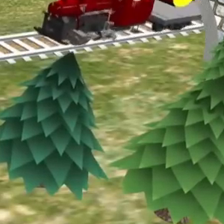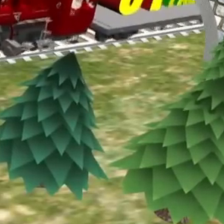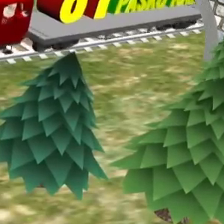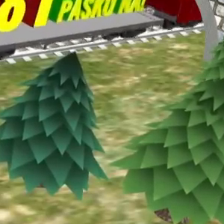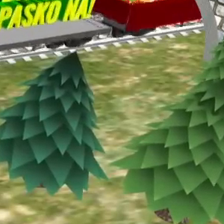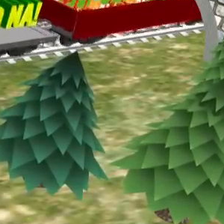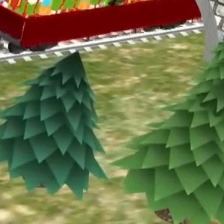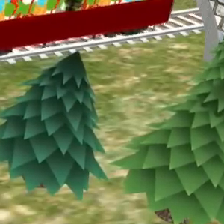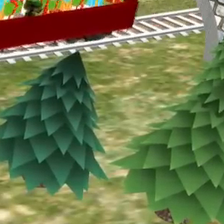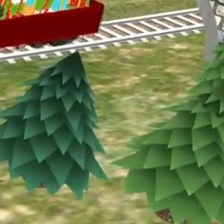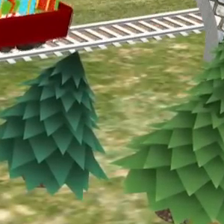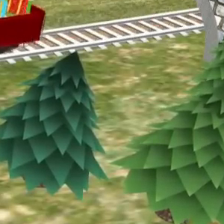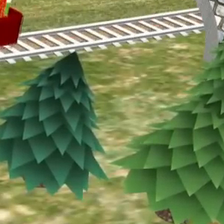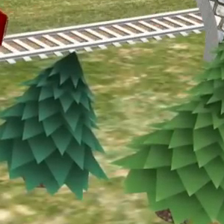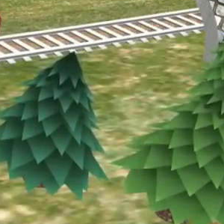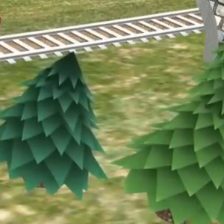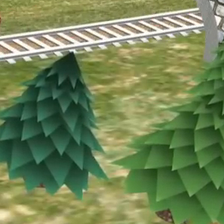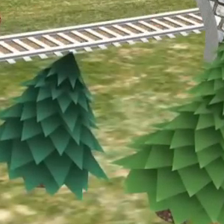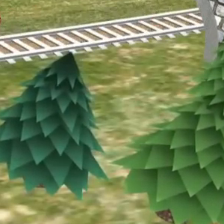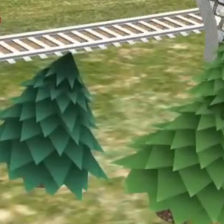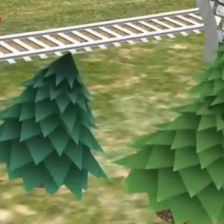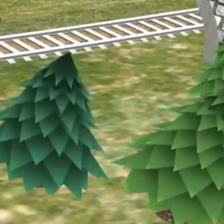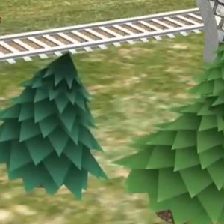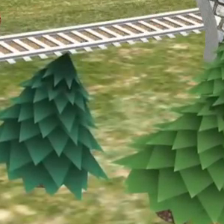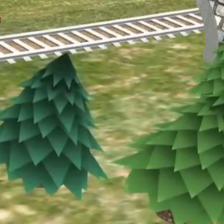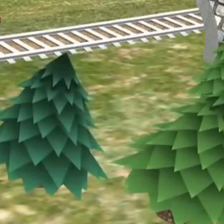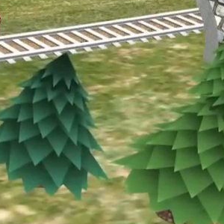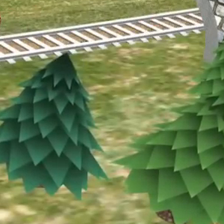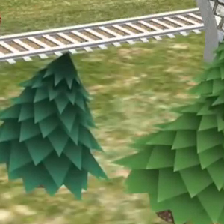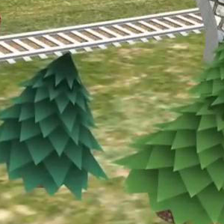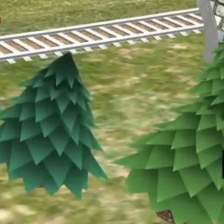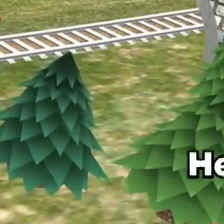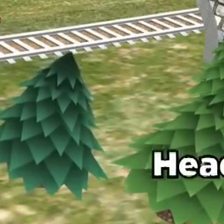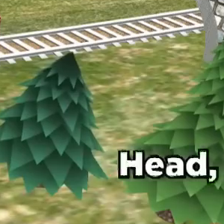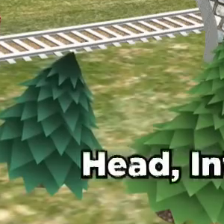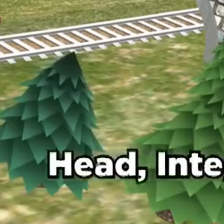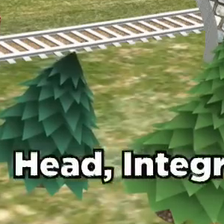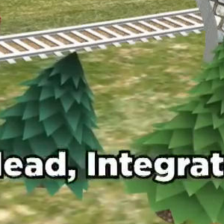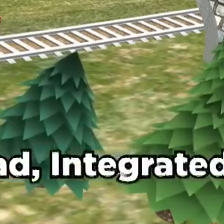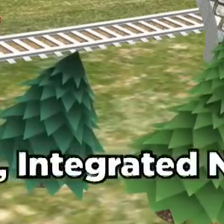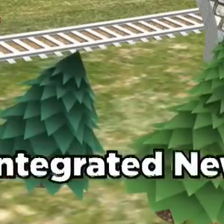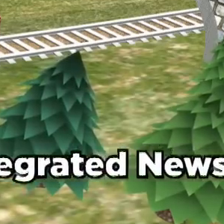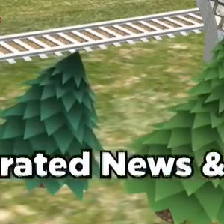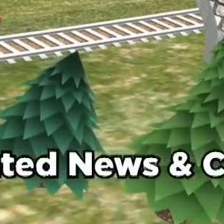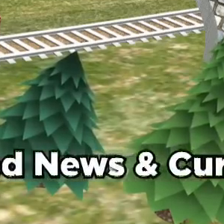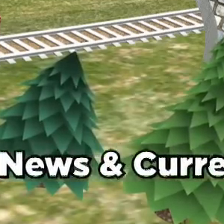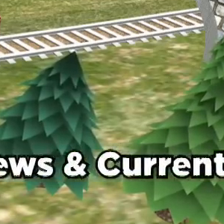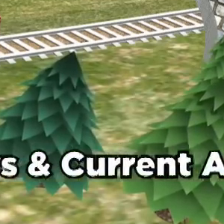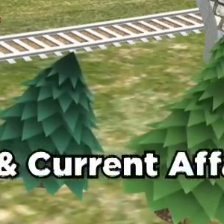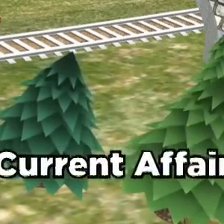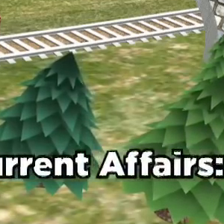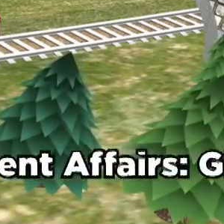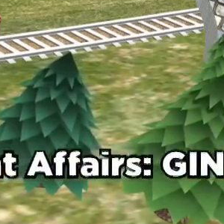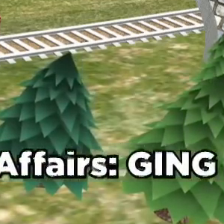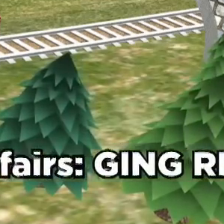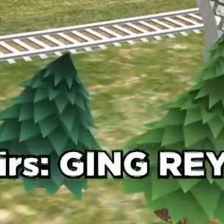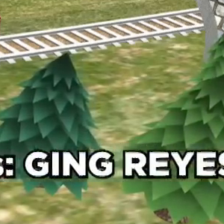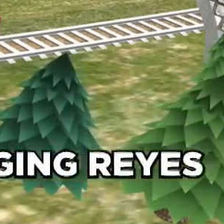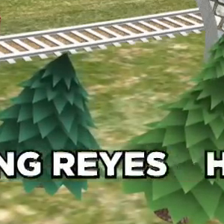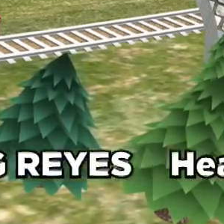Karen Davila. Nandito kami para sa inyo, saan man sa mundo. Anumang hamon, anumang parahon, tapat